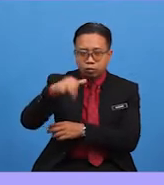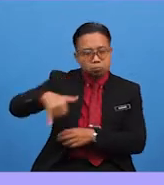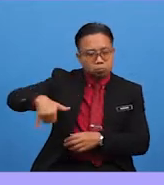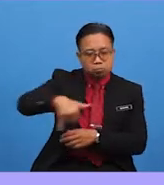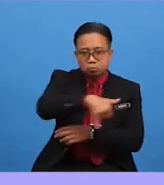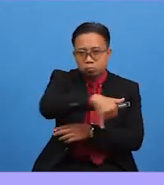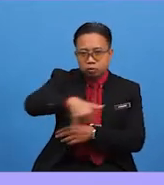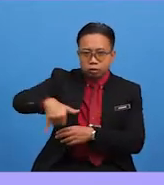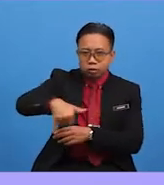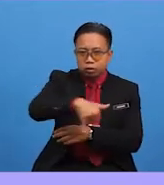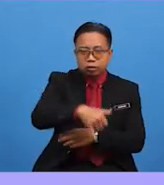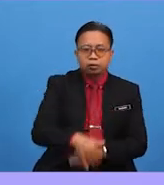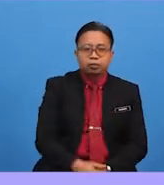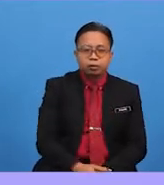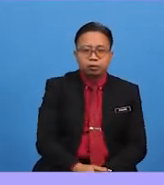Setereka.